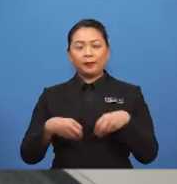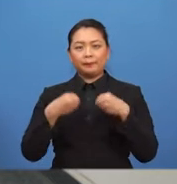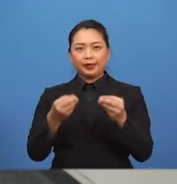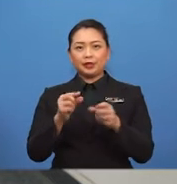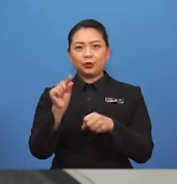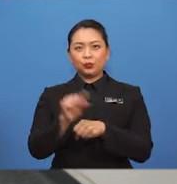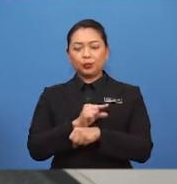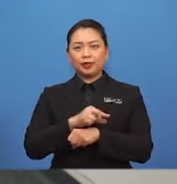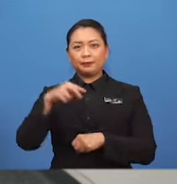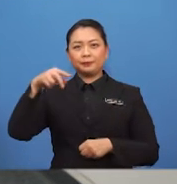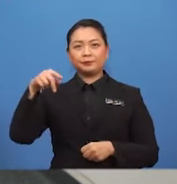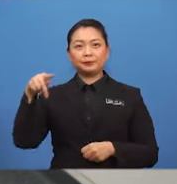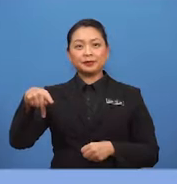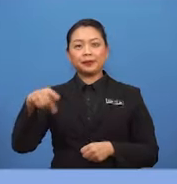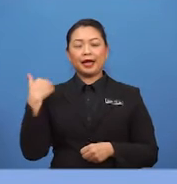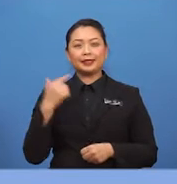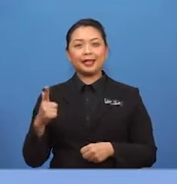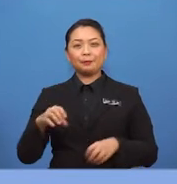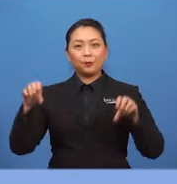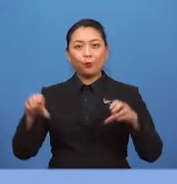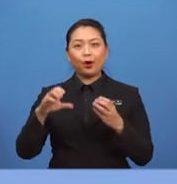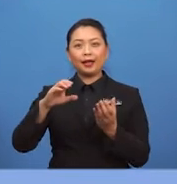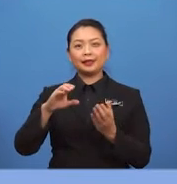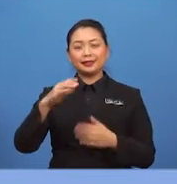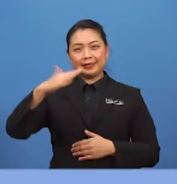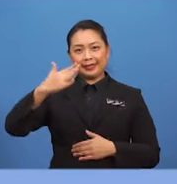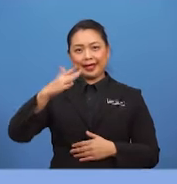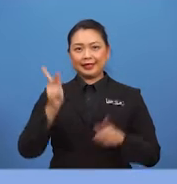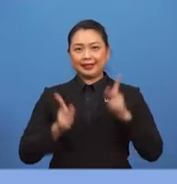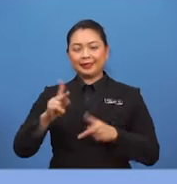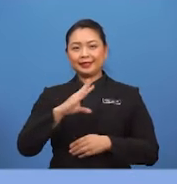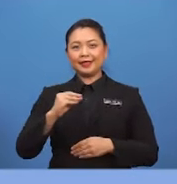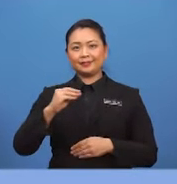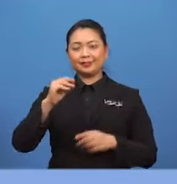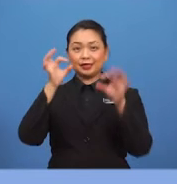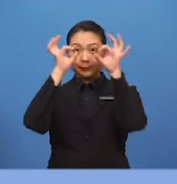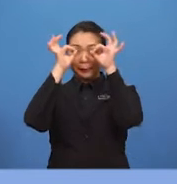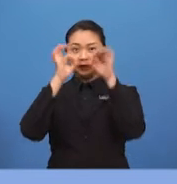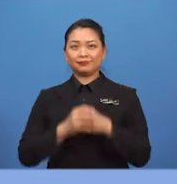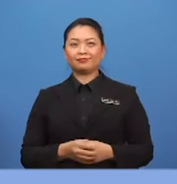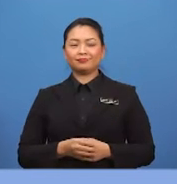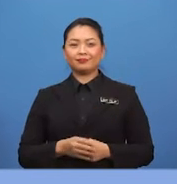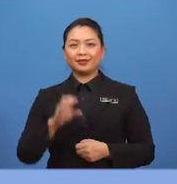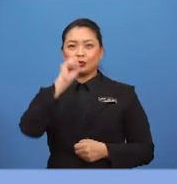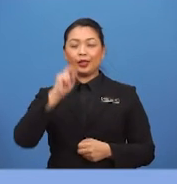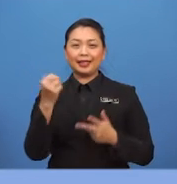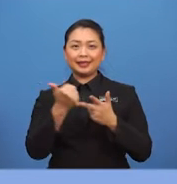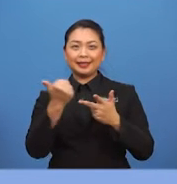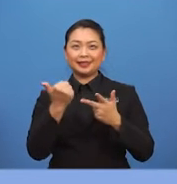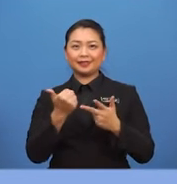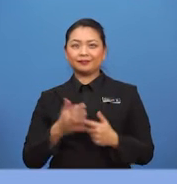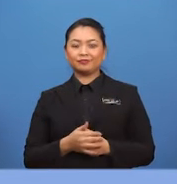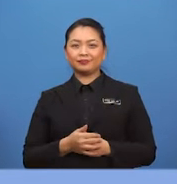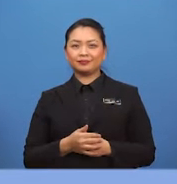Jawapan bagi kegunaan perspek ialah membuat tingkap kenderaan dan cermin mata. Soalan yang